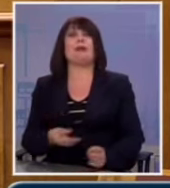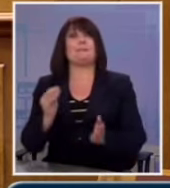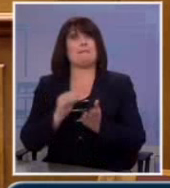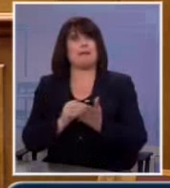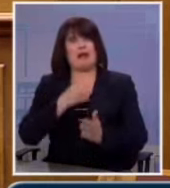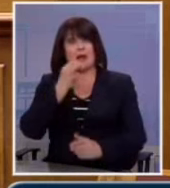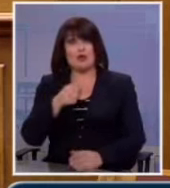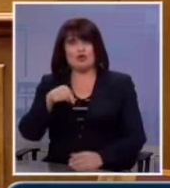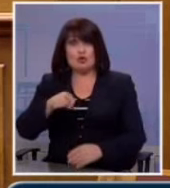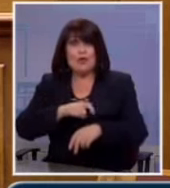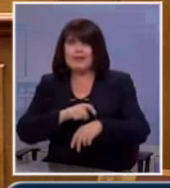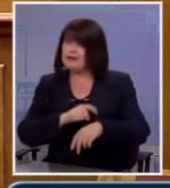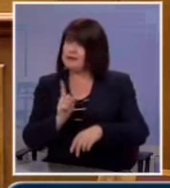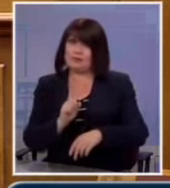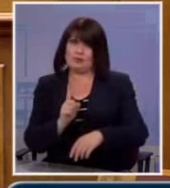επαναλαμβάνω ότι τώρα δεν είναι η ώρα